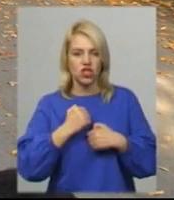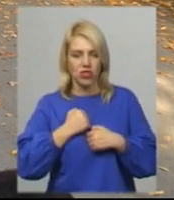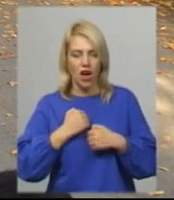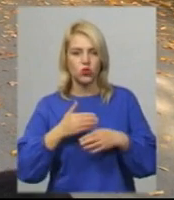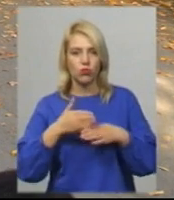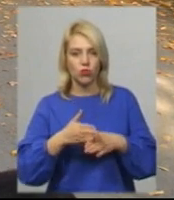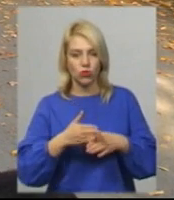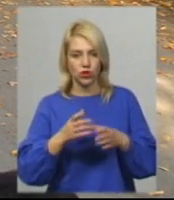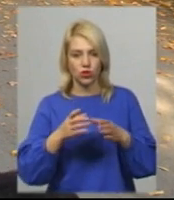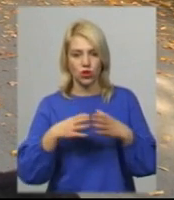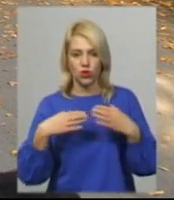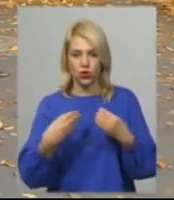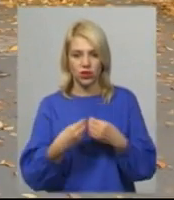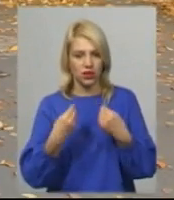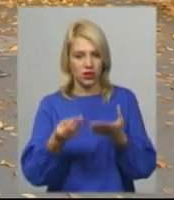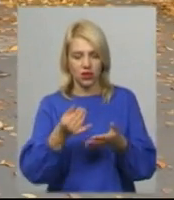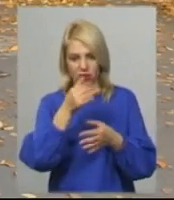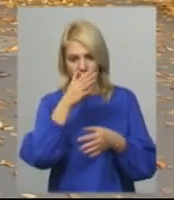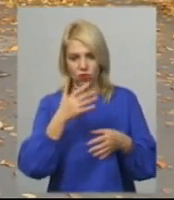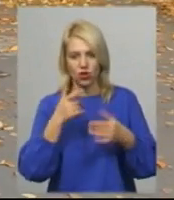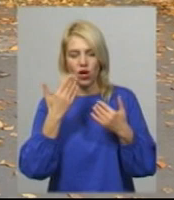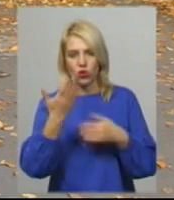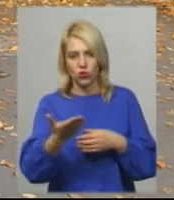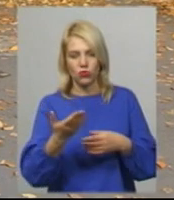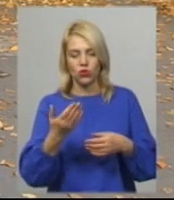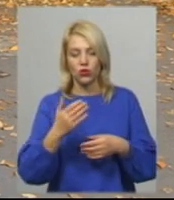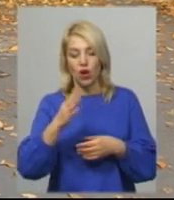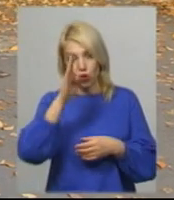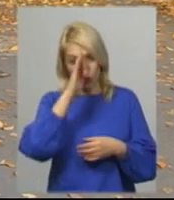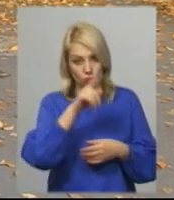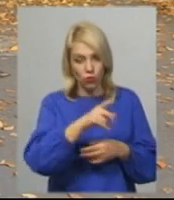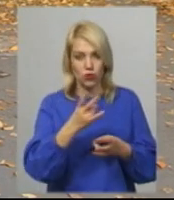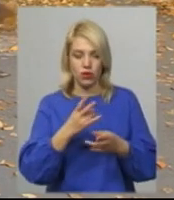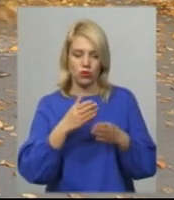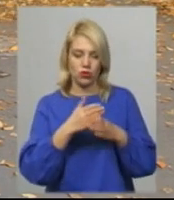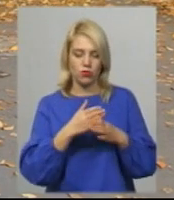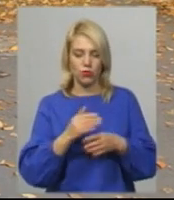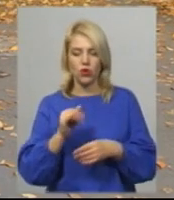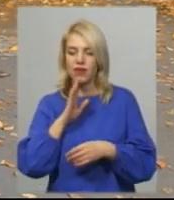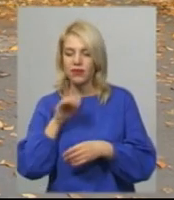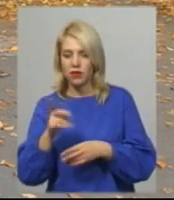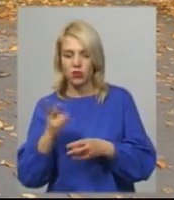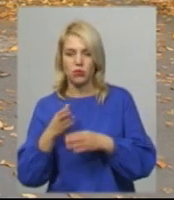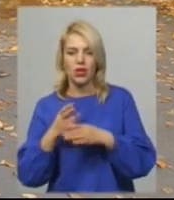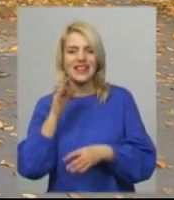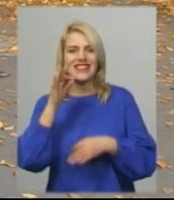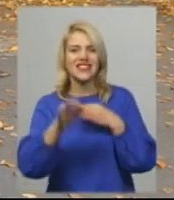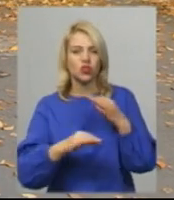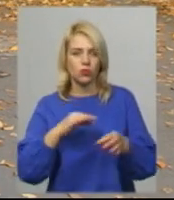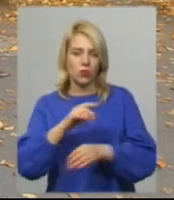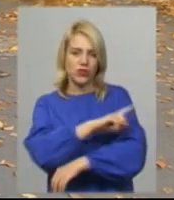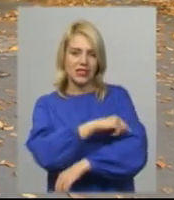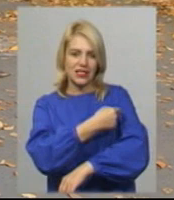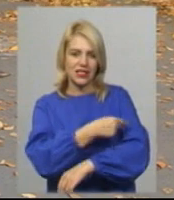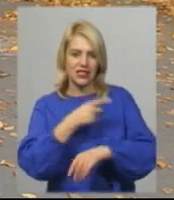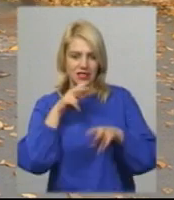допомоги родина не може надати. Йому потрібна допомога, їй потрібна цілодобовий нагляд, нагляд, сестринський нагляд. Тому ми зараз